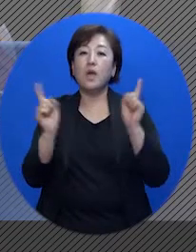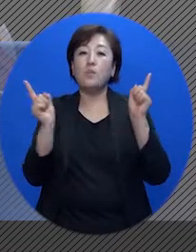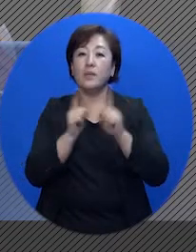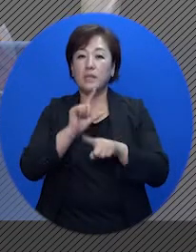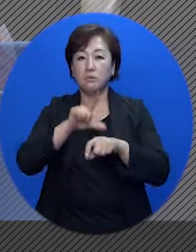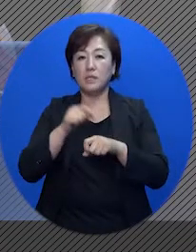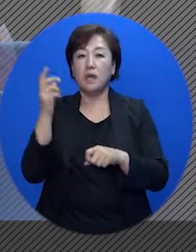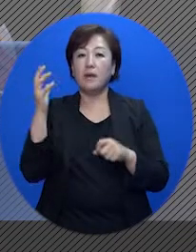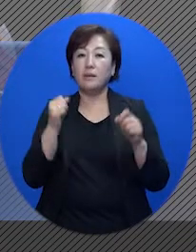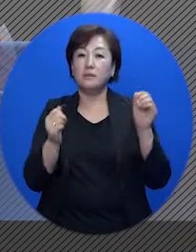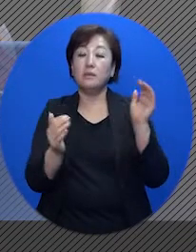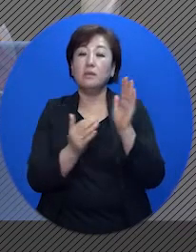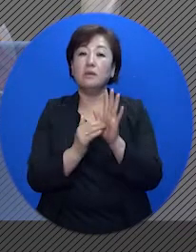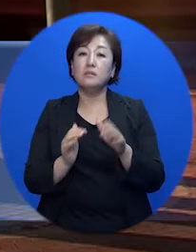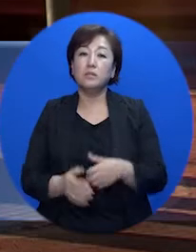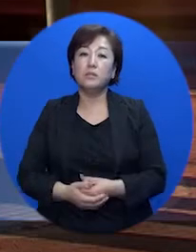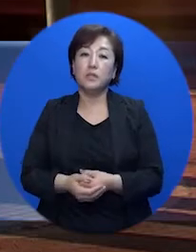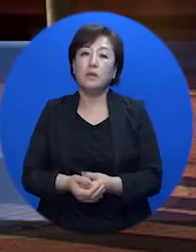시간을 가졌습니다.